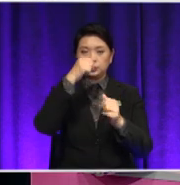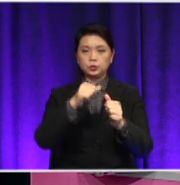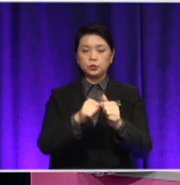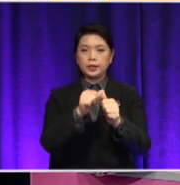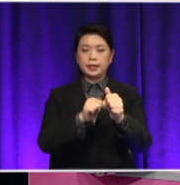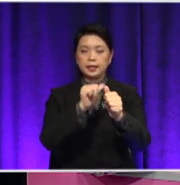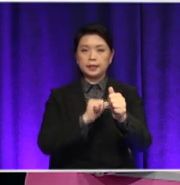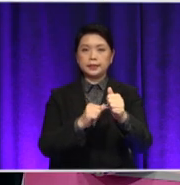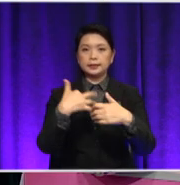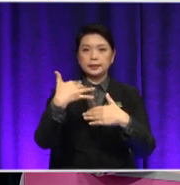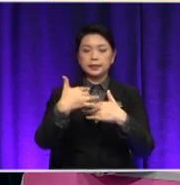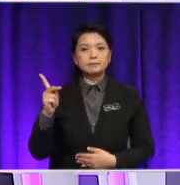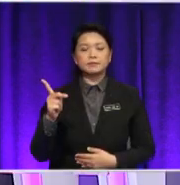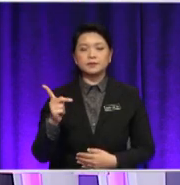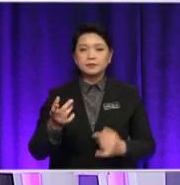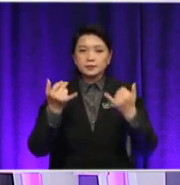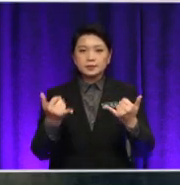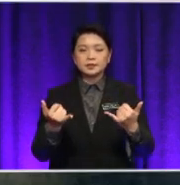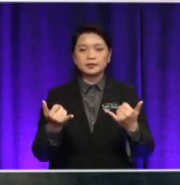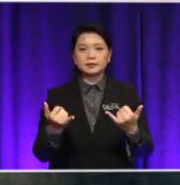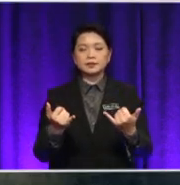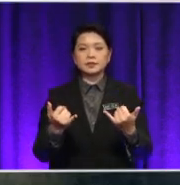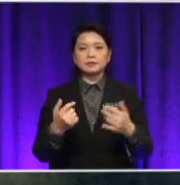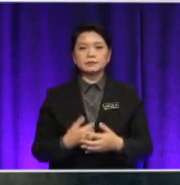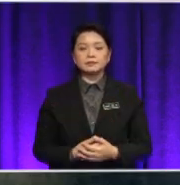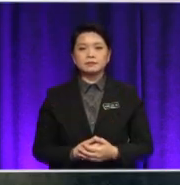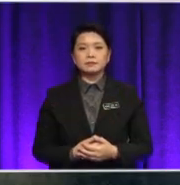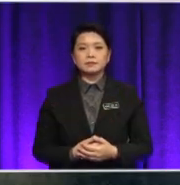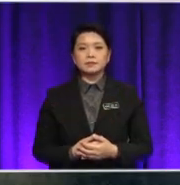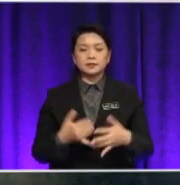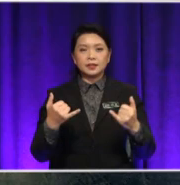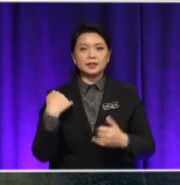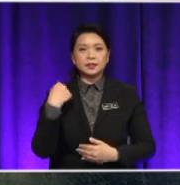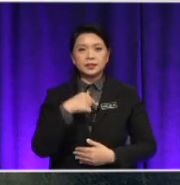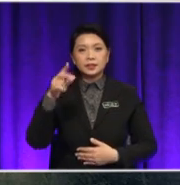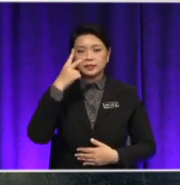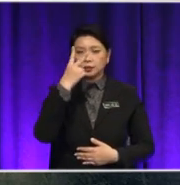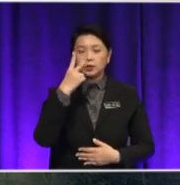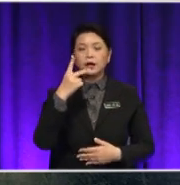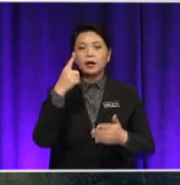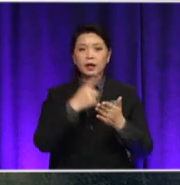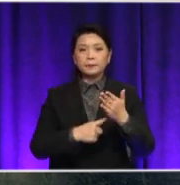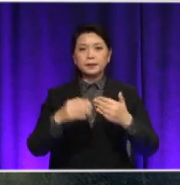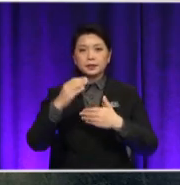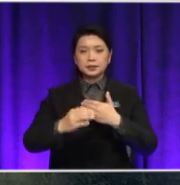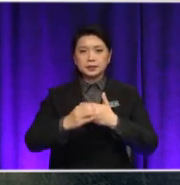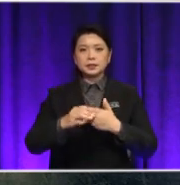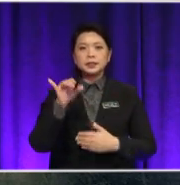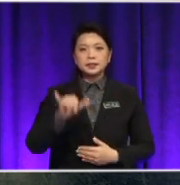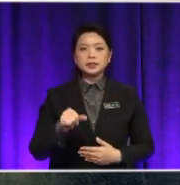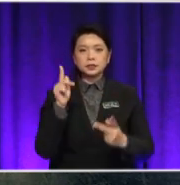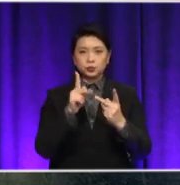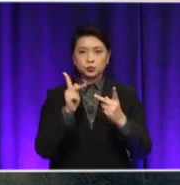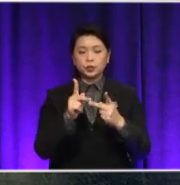tu. Okey. Alright. Ya, seterusnya Akmal. Jom kita kenal pasti kecederaan apa yang saya cakap tadi yang sesuai dengan prosedur